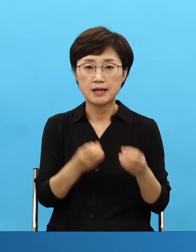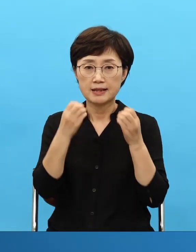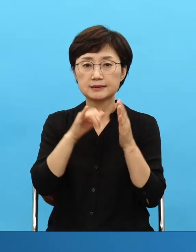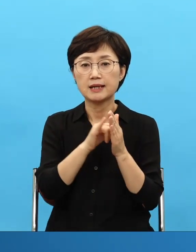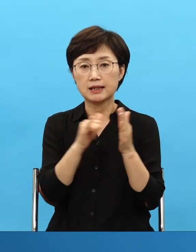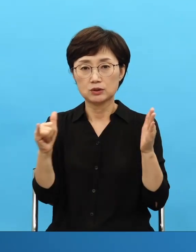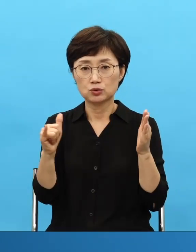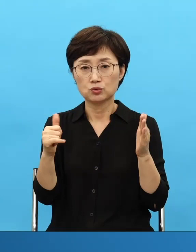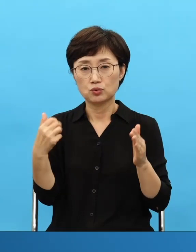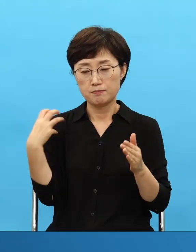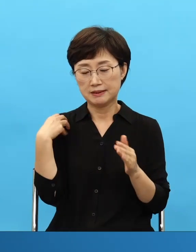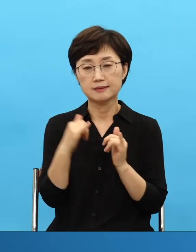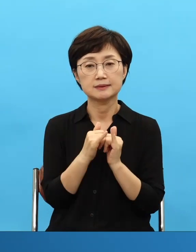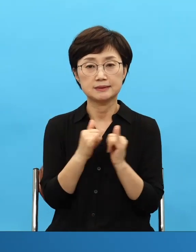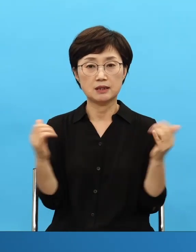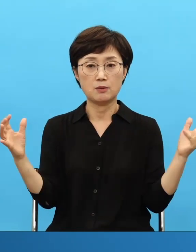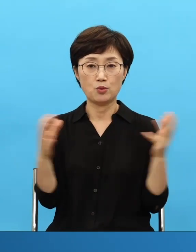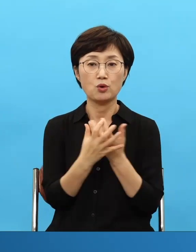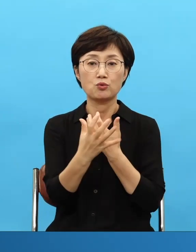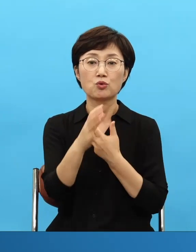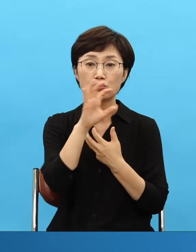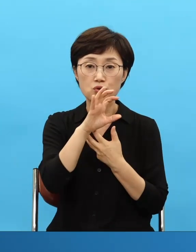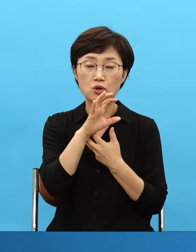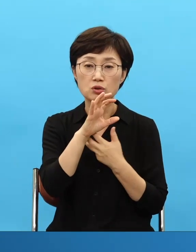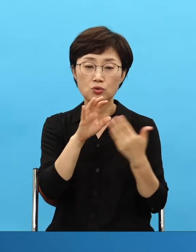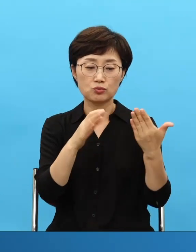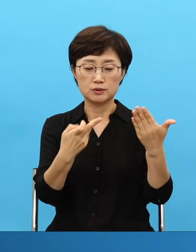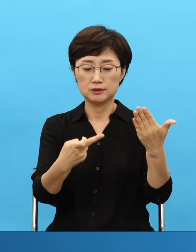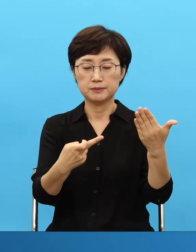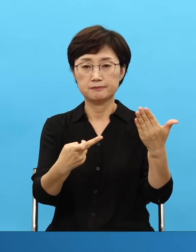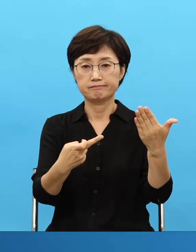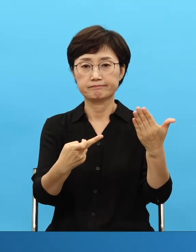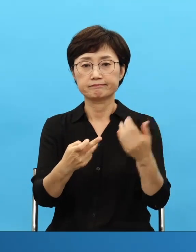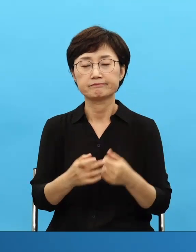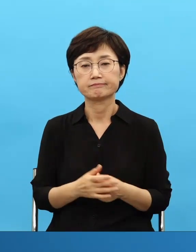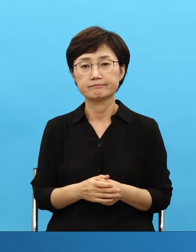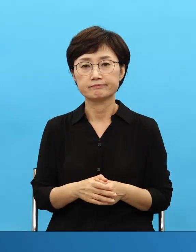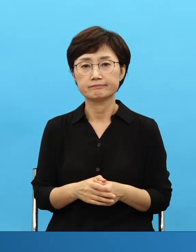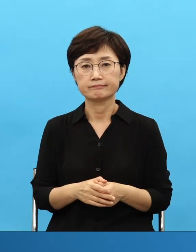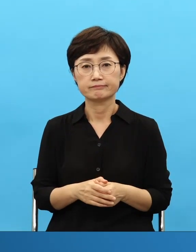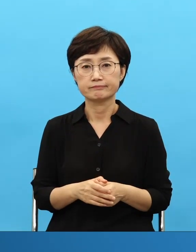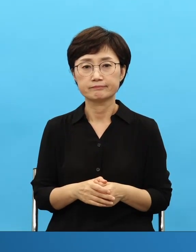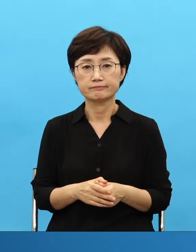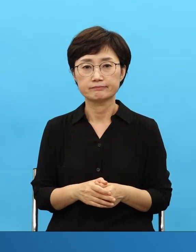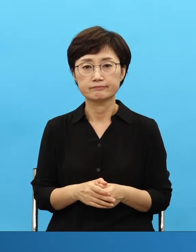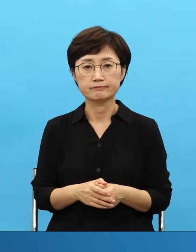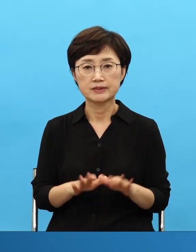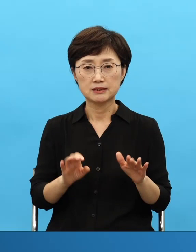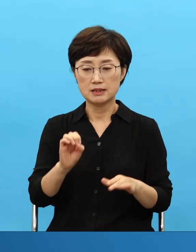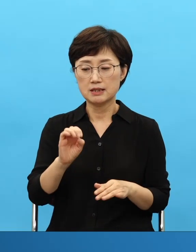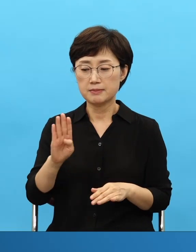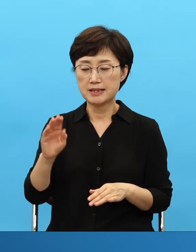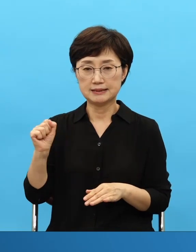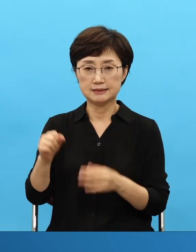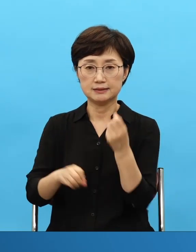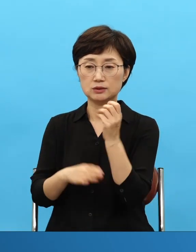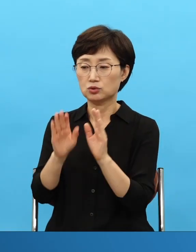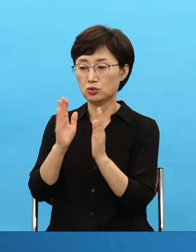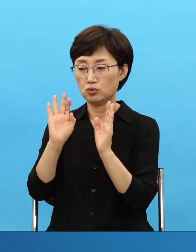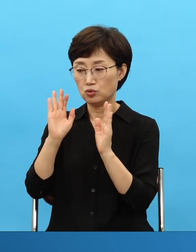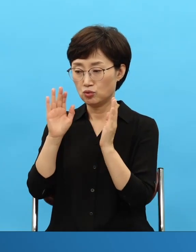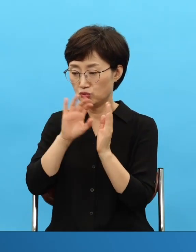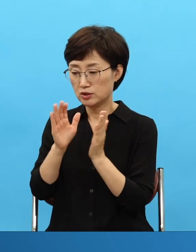사역자 훈련이 오는 9월 12일 덕평 RUTC에서 열립니다. 현재 EBS 기초 훈련을